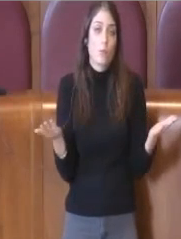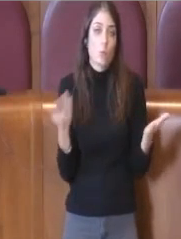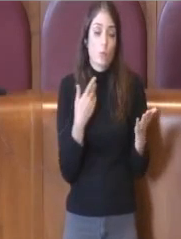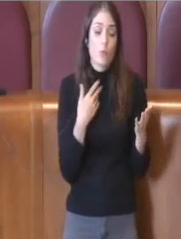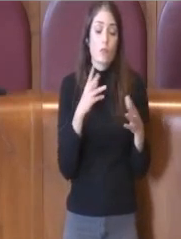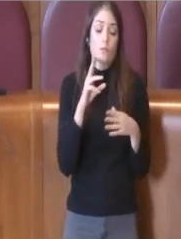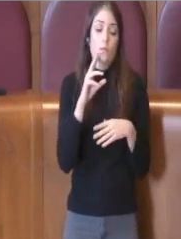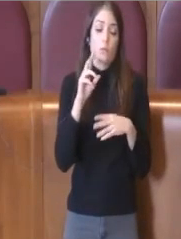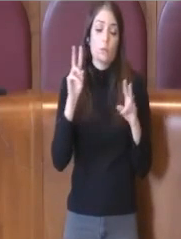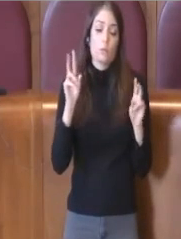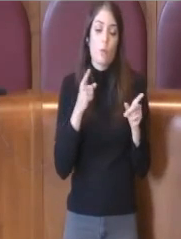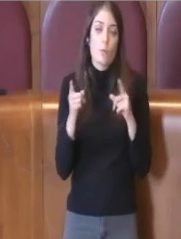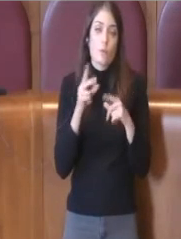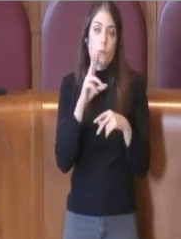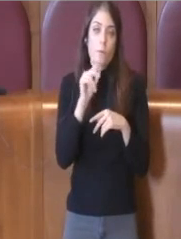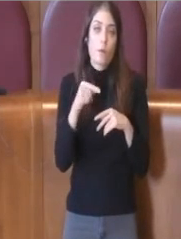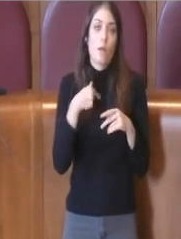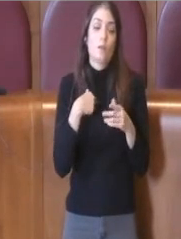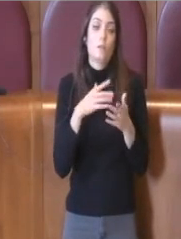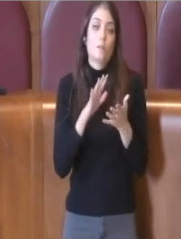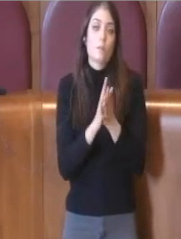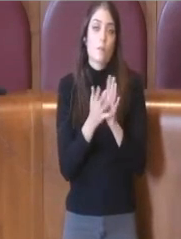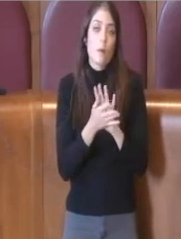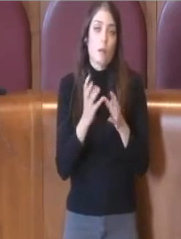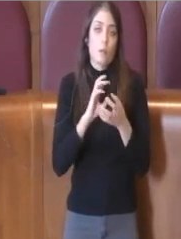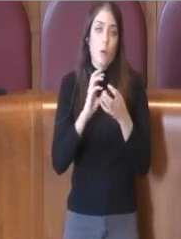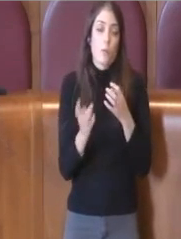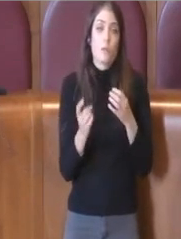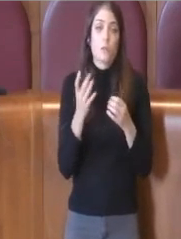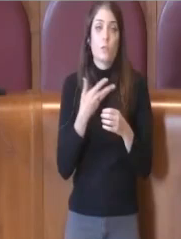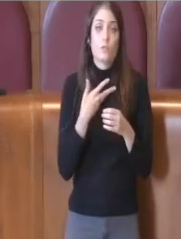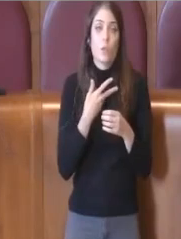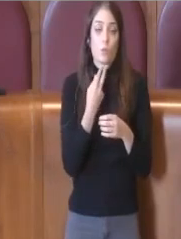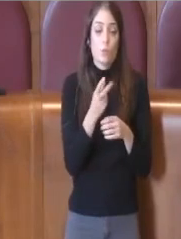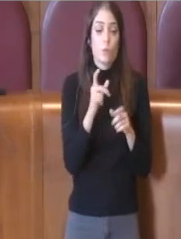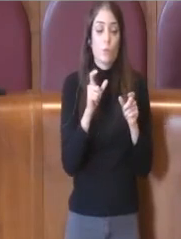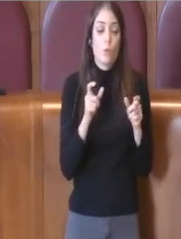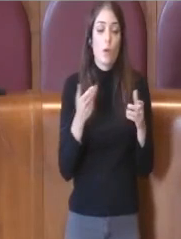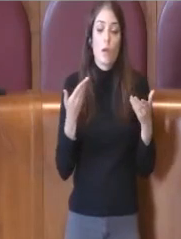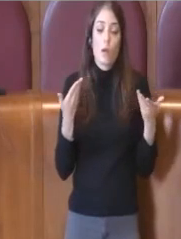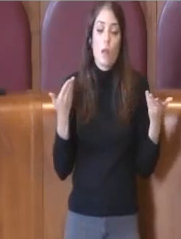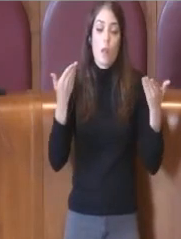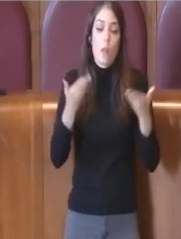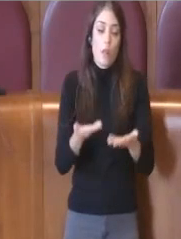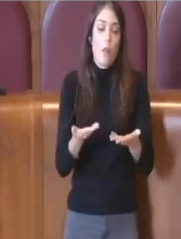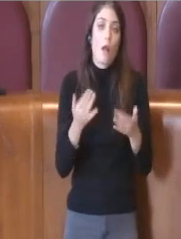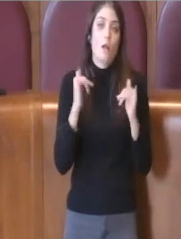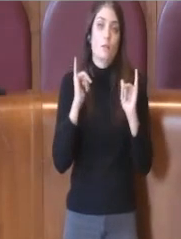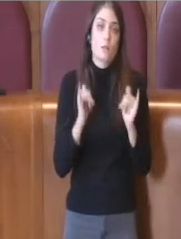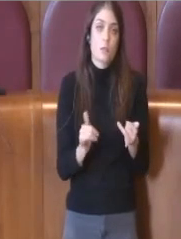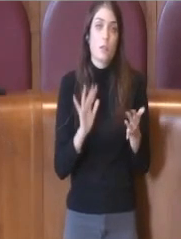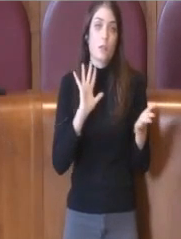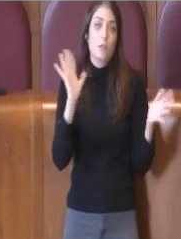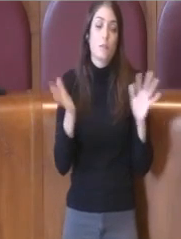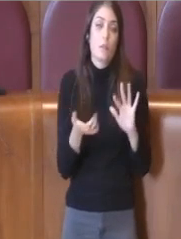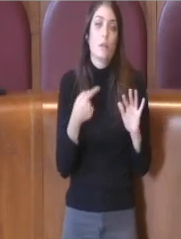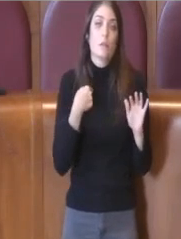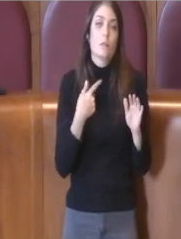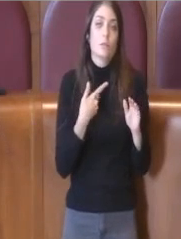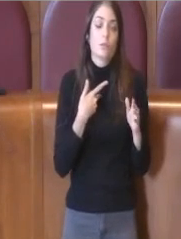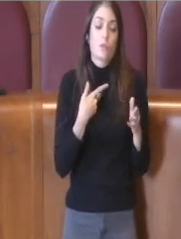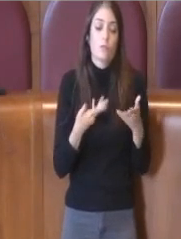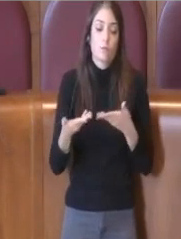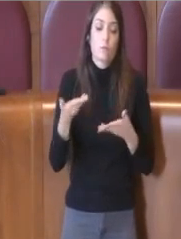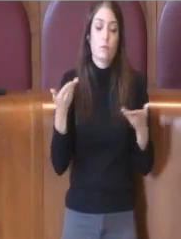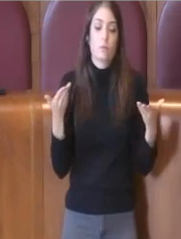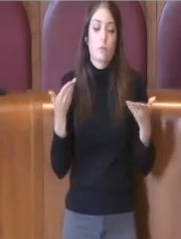patti di collaborazione complessi, in cui si dice se ci sono due soggetti che hanno avanzato proposte, allora in tal caso si fa una contemporazione, però non è